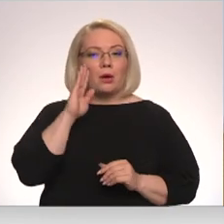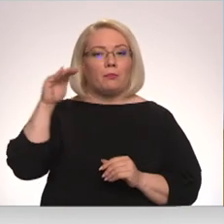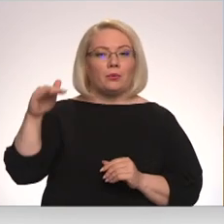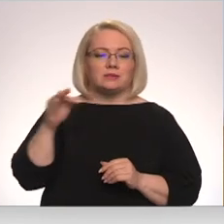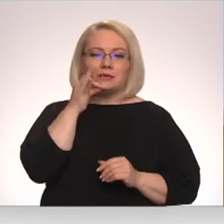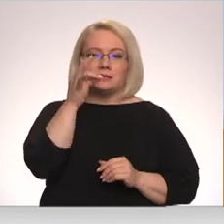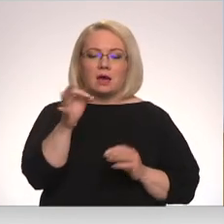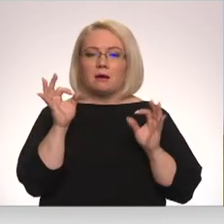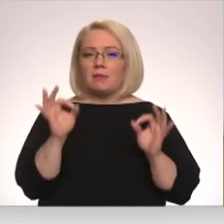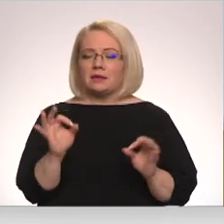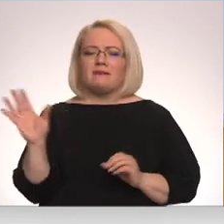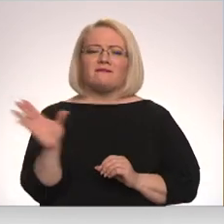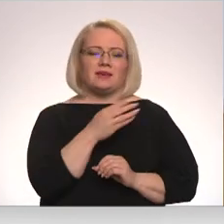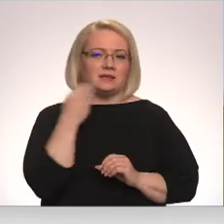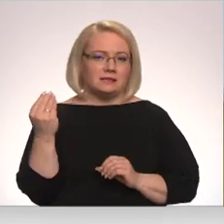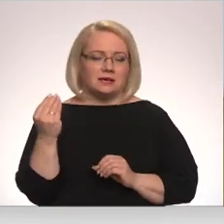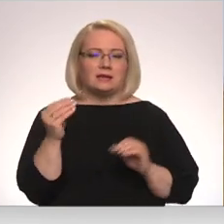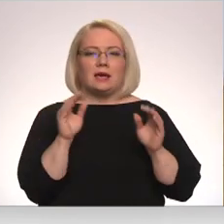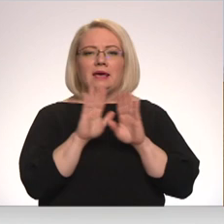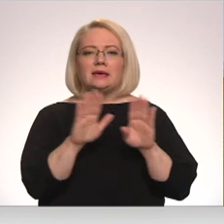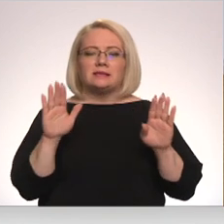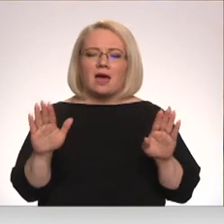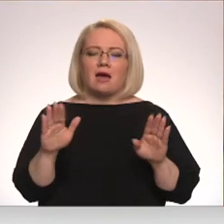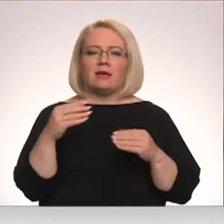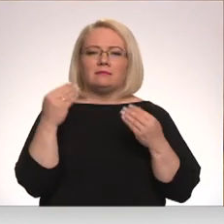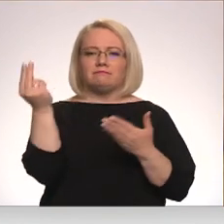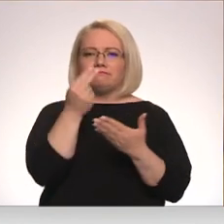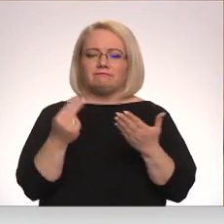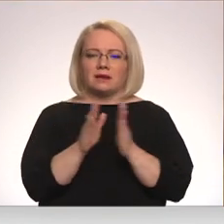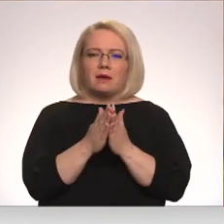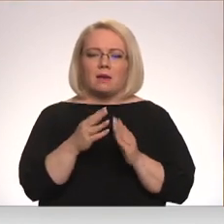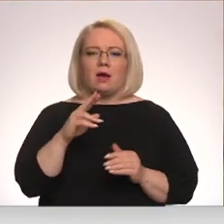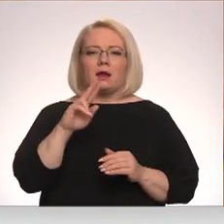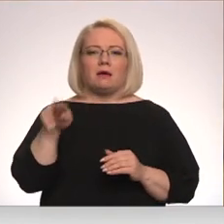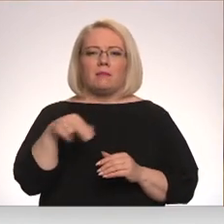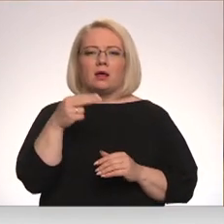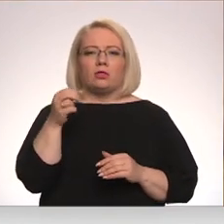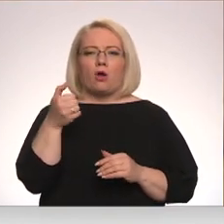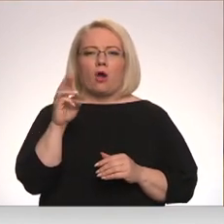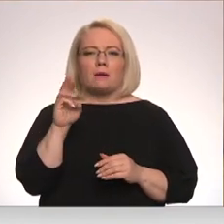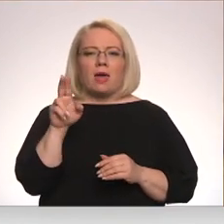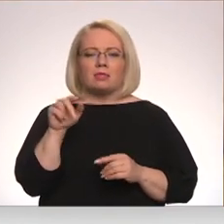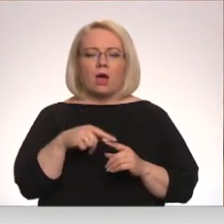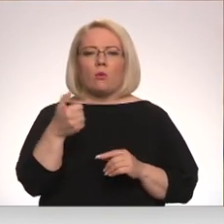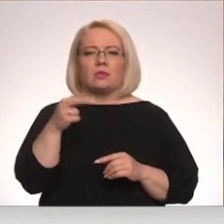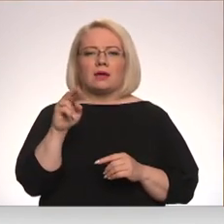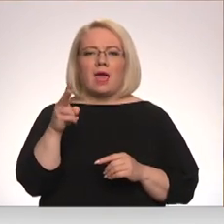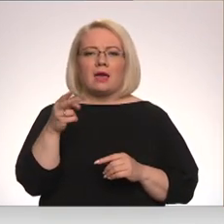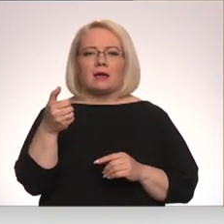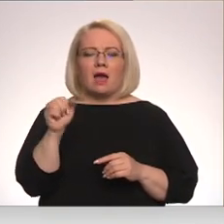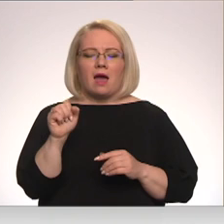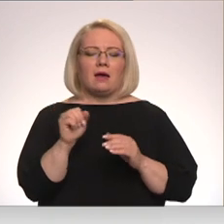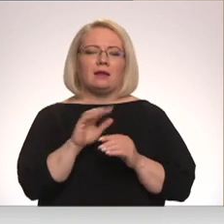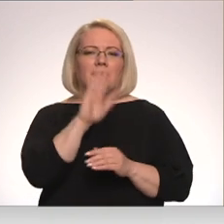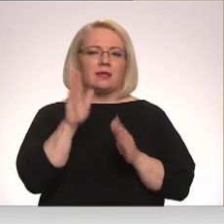ļoti patiesi. Visas. Izstādē ilustrētās grāmatas ir par Dogmenu un Grega dienas grāmatas. Iedvesmojoties no